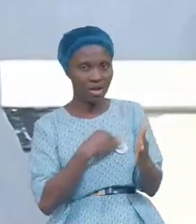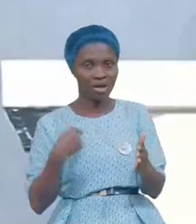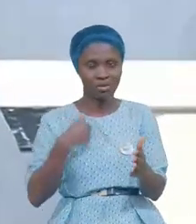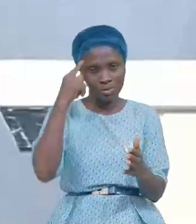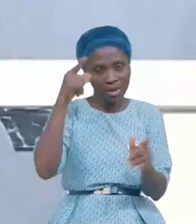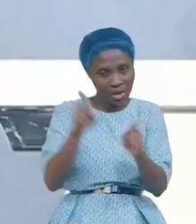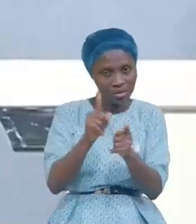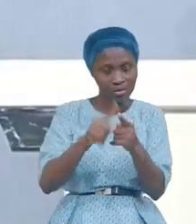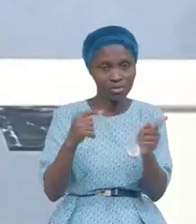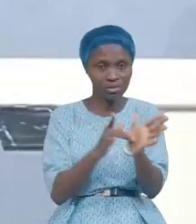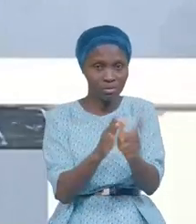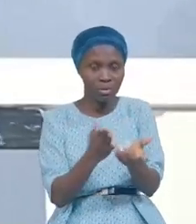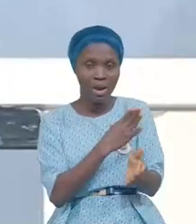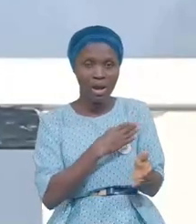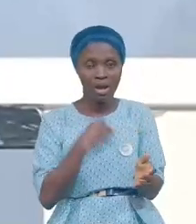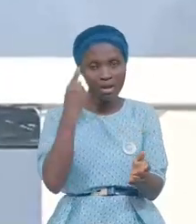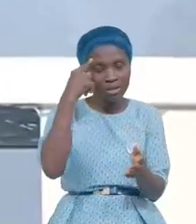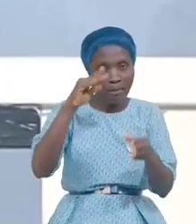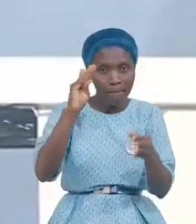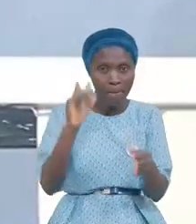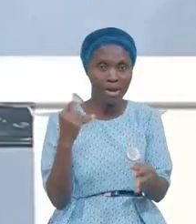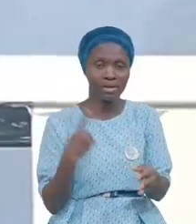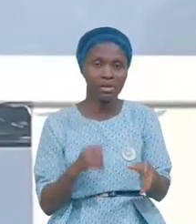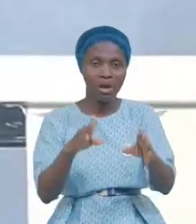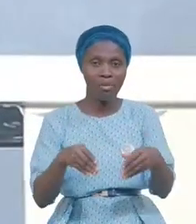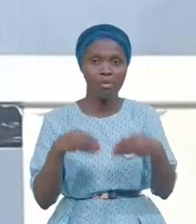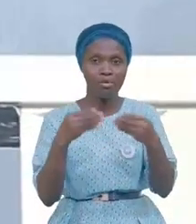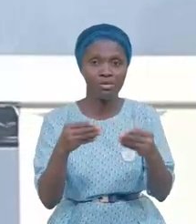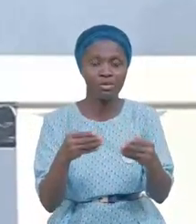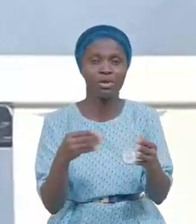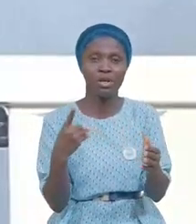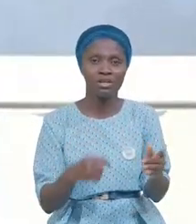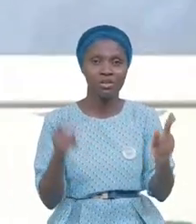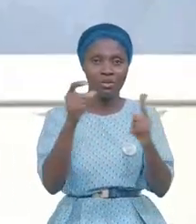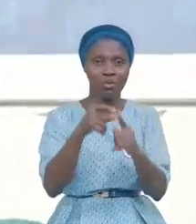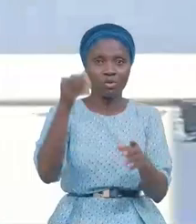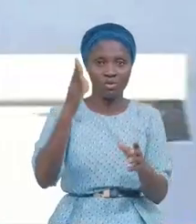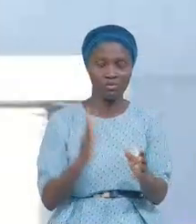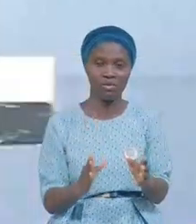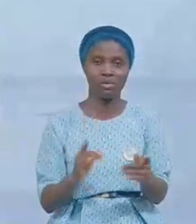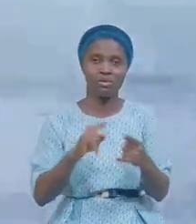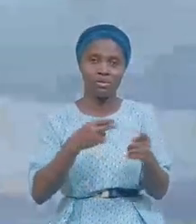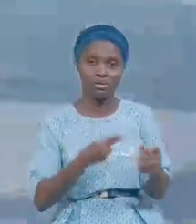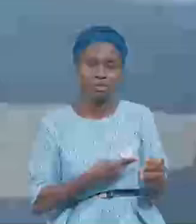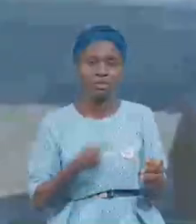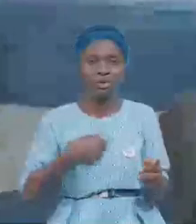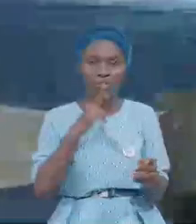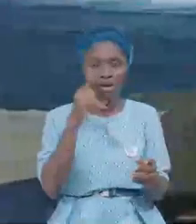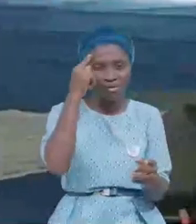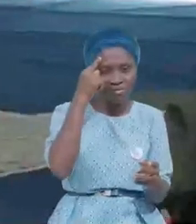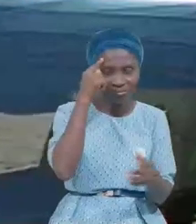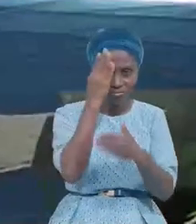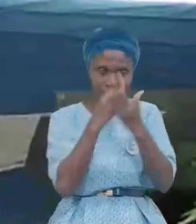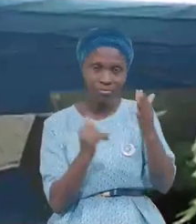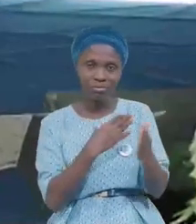bibliques, et ayant des sentiments selon les provisions, la parole de Dieu dans nos vies, nous avons des sentiments